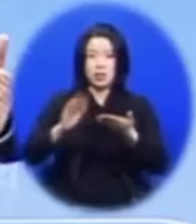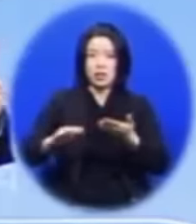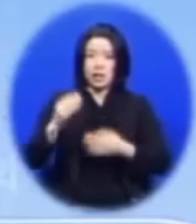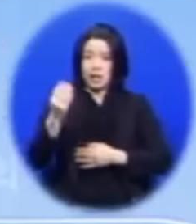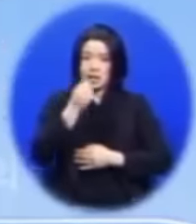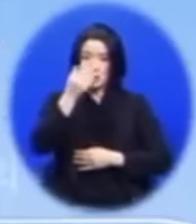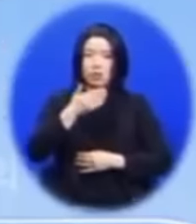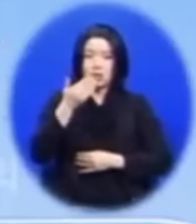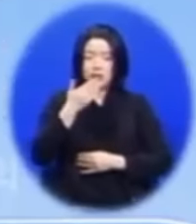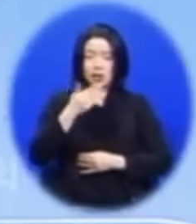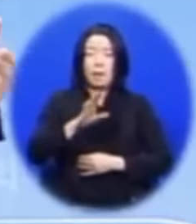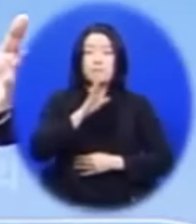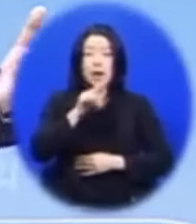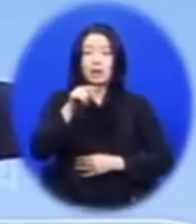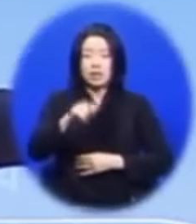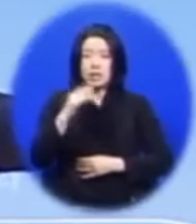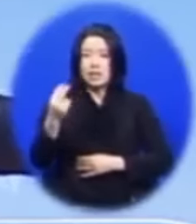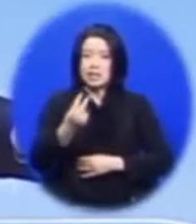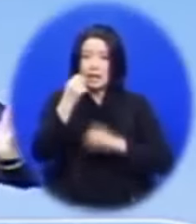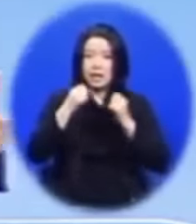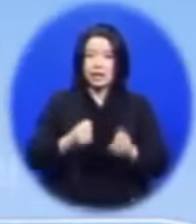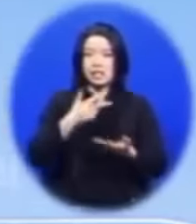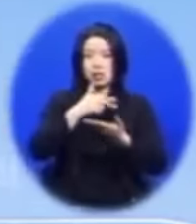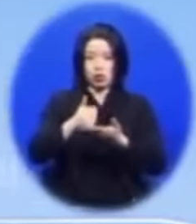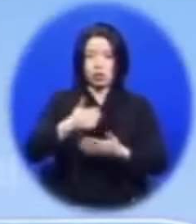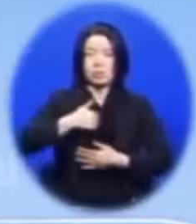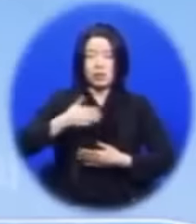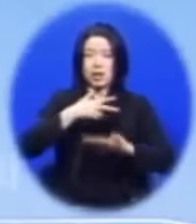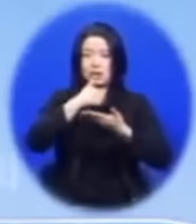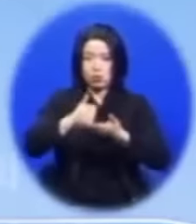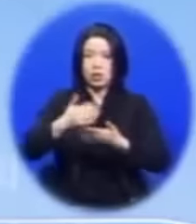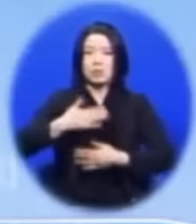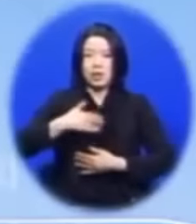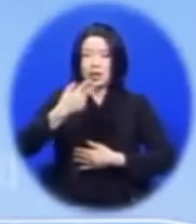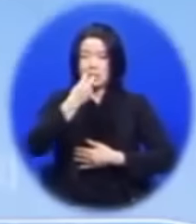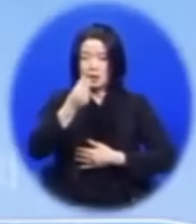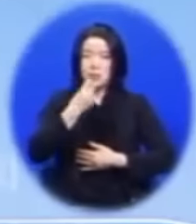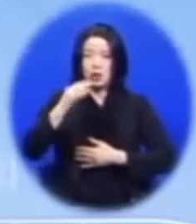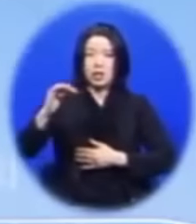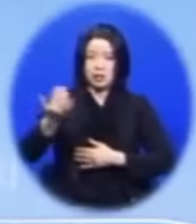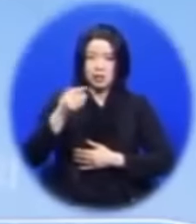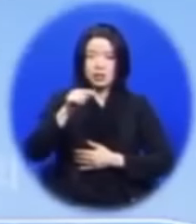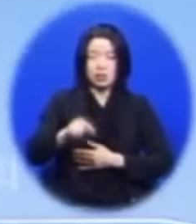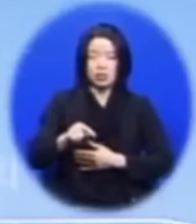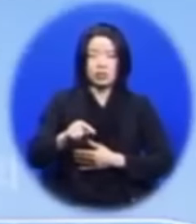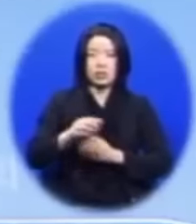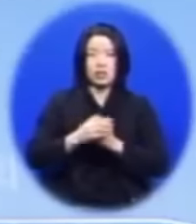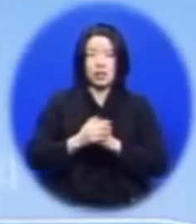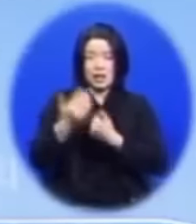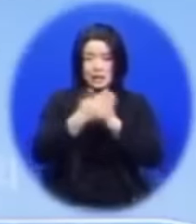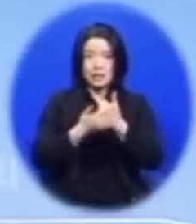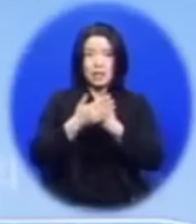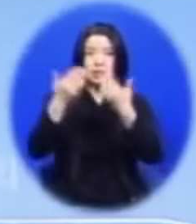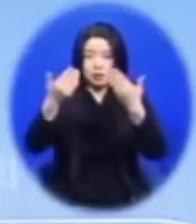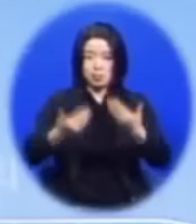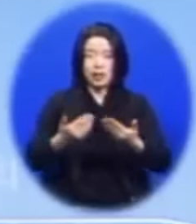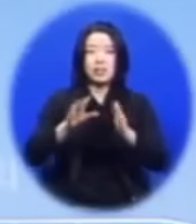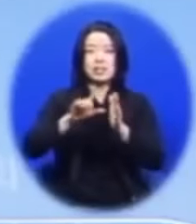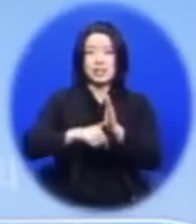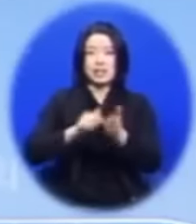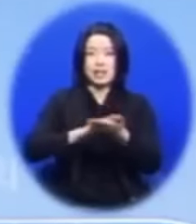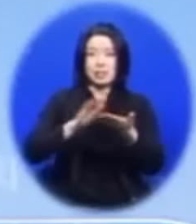성찬은 바로이 살아계신 주님이 내 주님 내 생명이 되신 것을 은혜를 받는